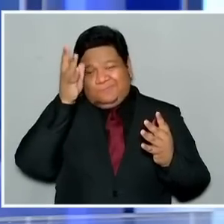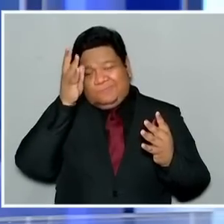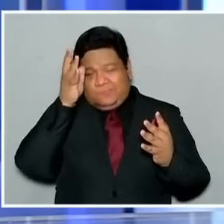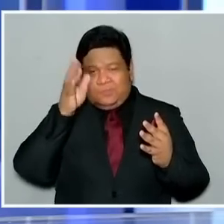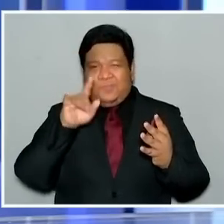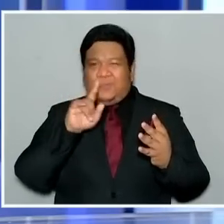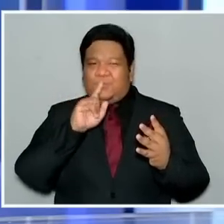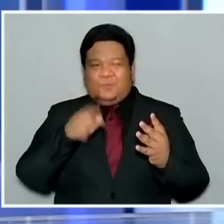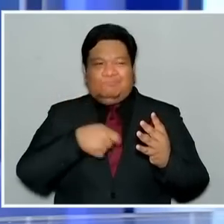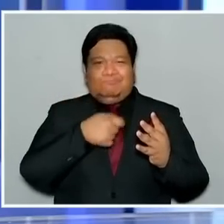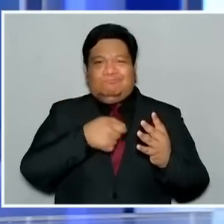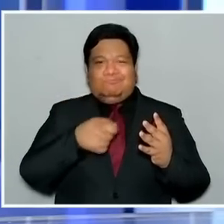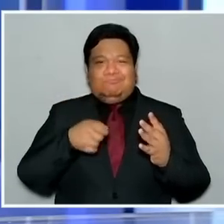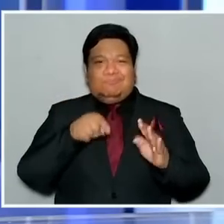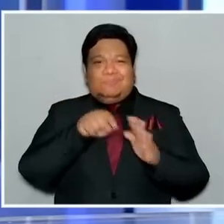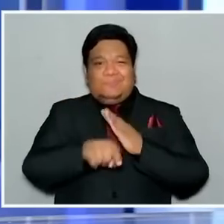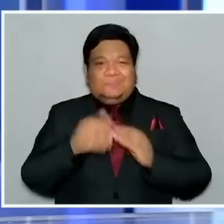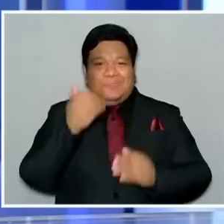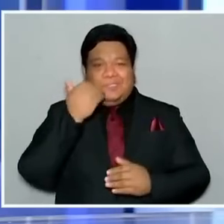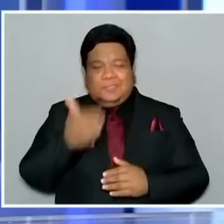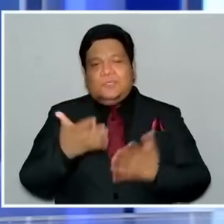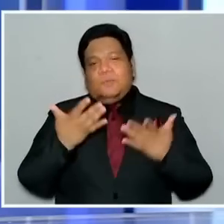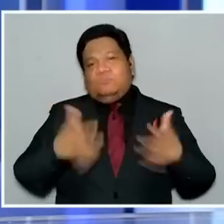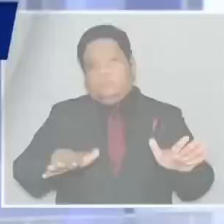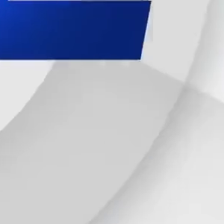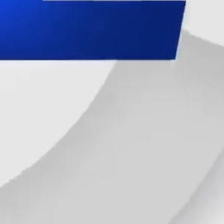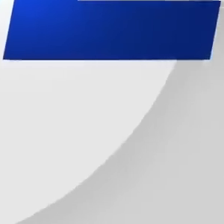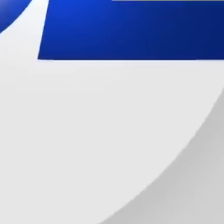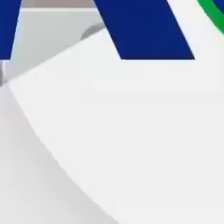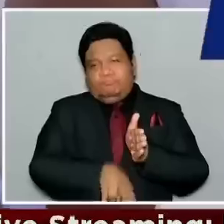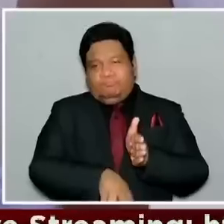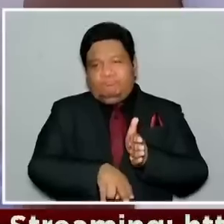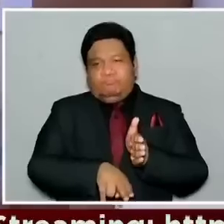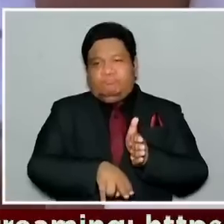Cavite. Nagpapatrol, Rainiel Pawid.